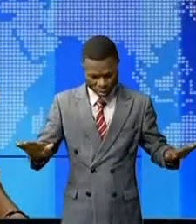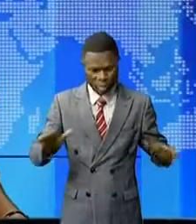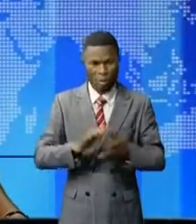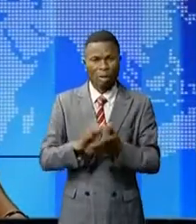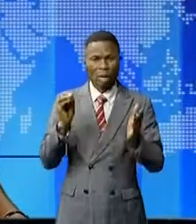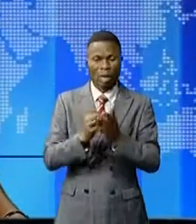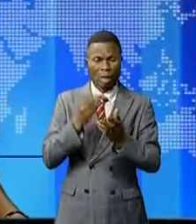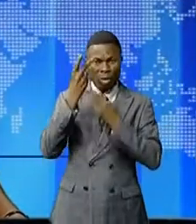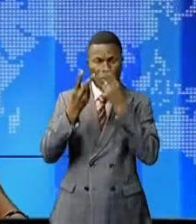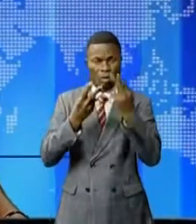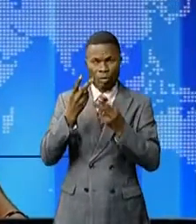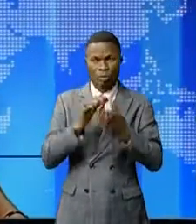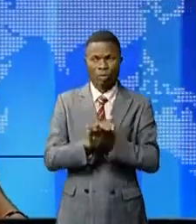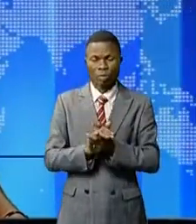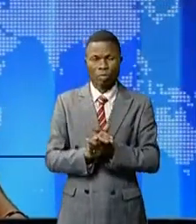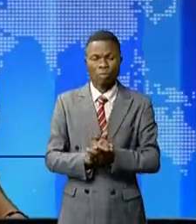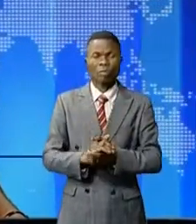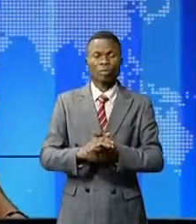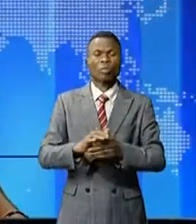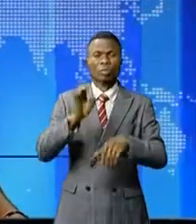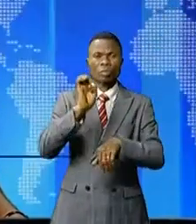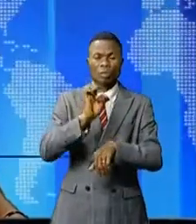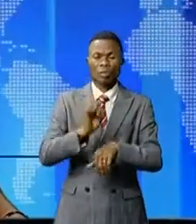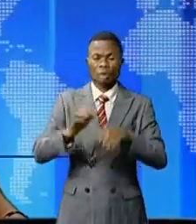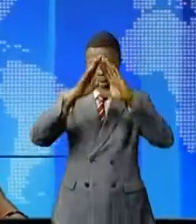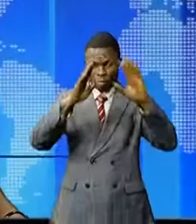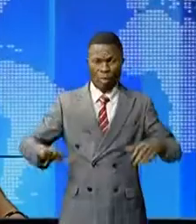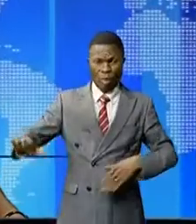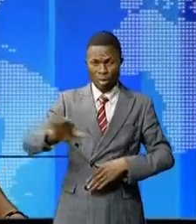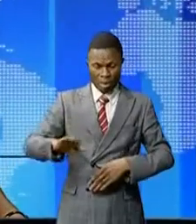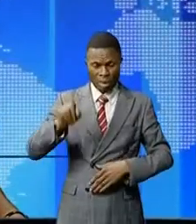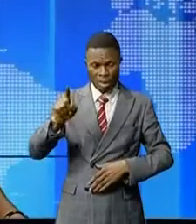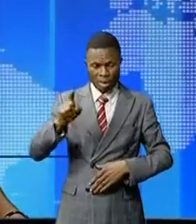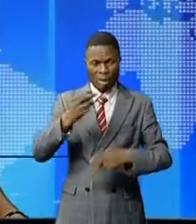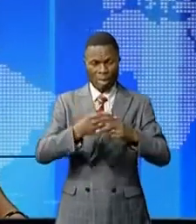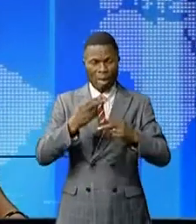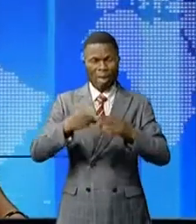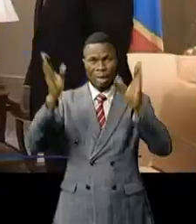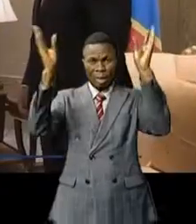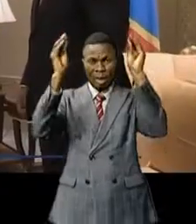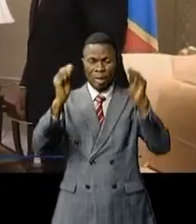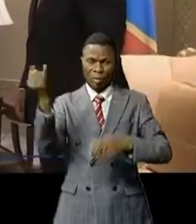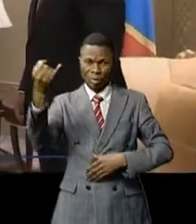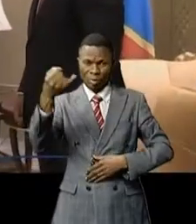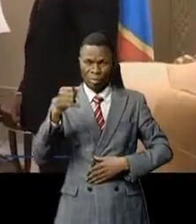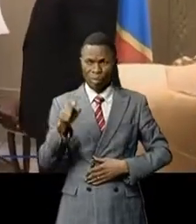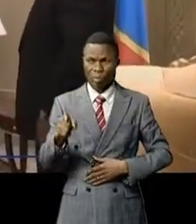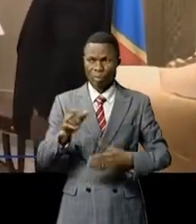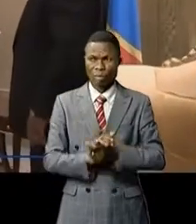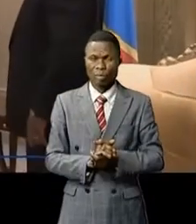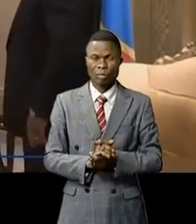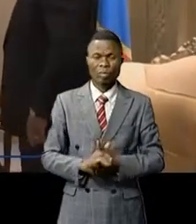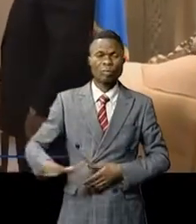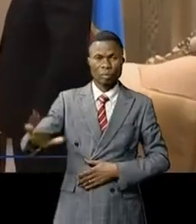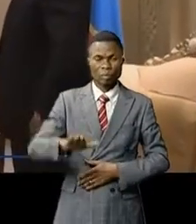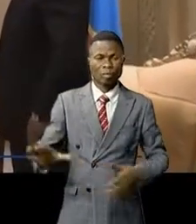a visité le musée national de ce pays. Reportage avec Jean-René Lobo. Les Émirats